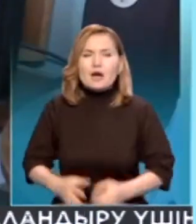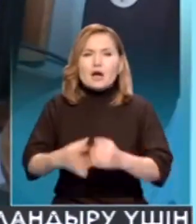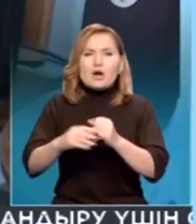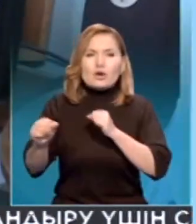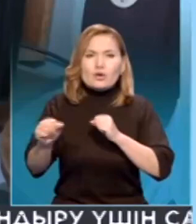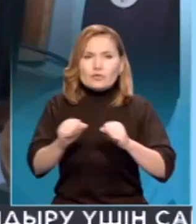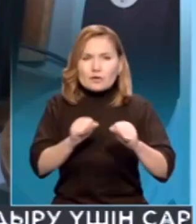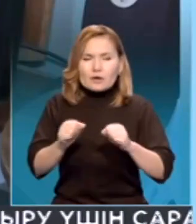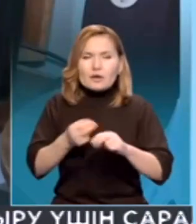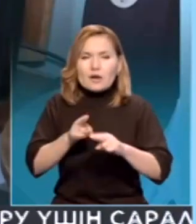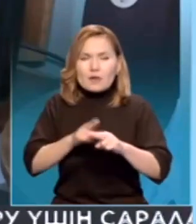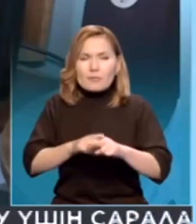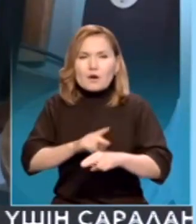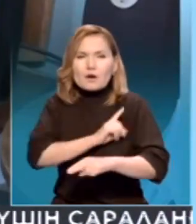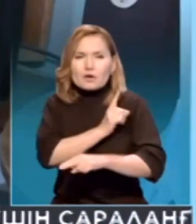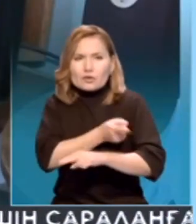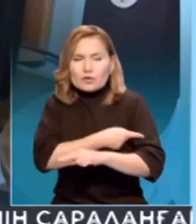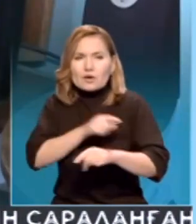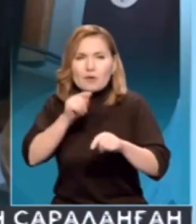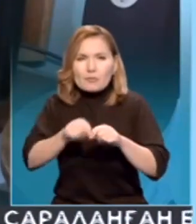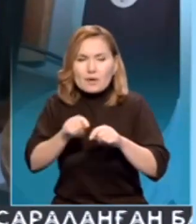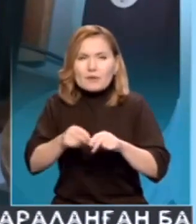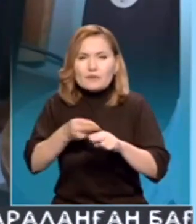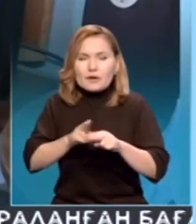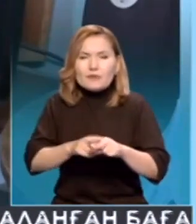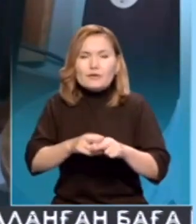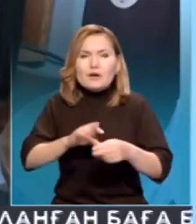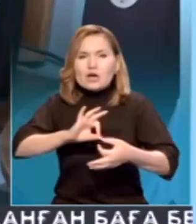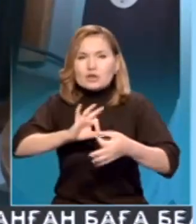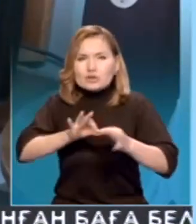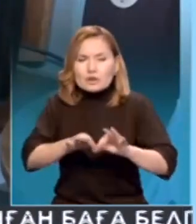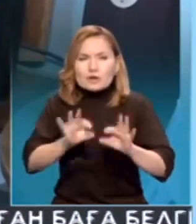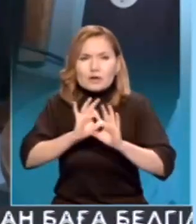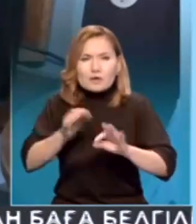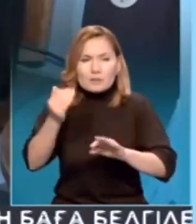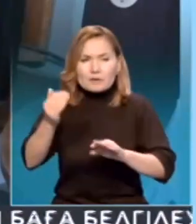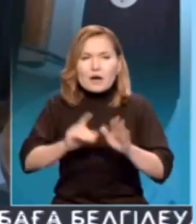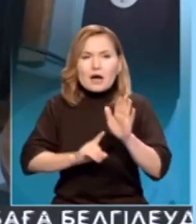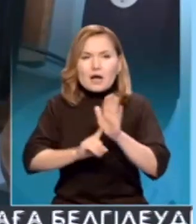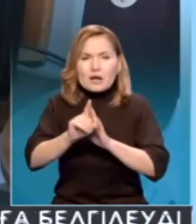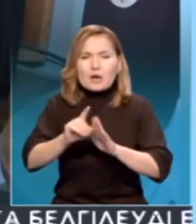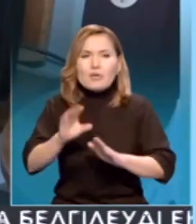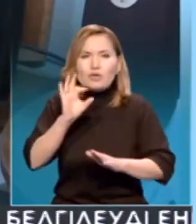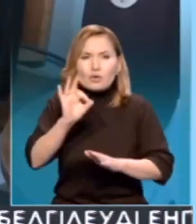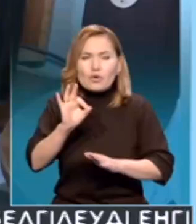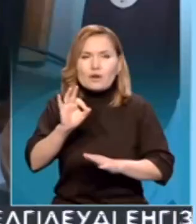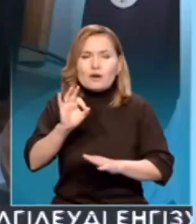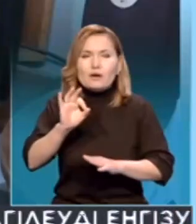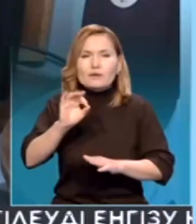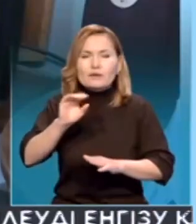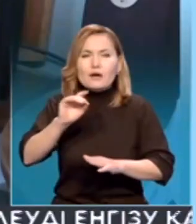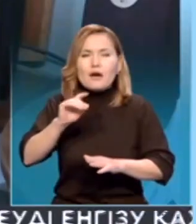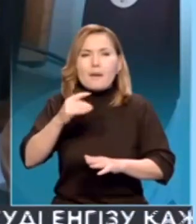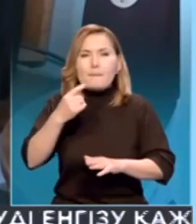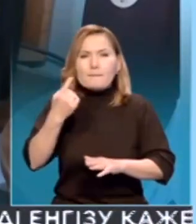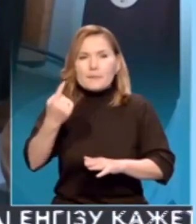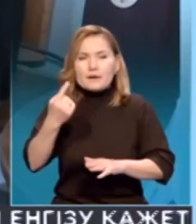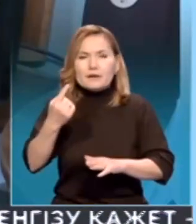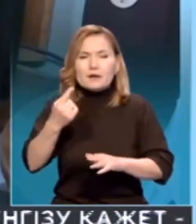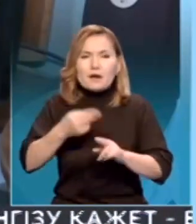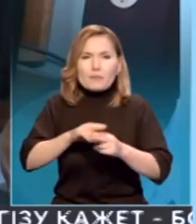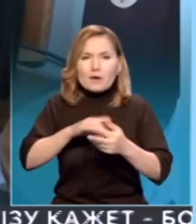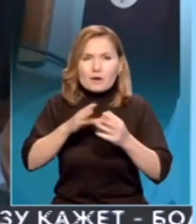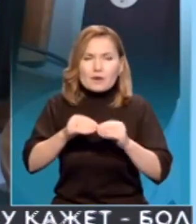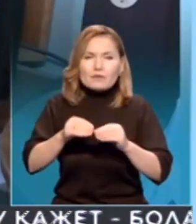Зілзаланың күшін өлшеу шкалалары мен оның әр қайсысында келетін зардаптарға да тоқтала кетсек. Ең алдымен 0 және 1 аралығы. Бұл тұрғындарға